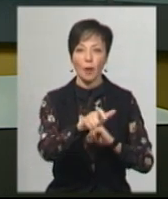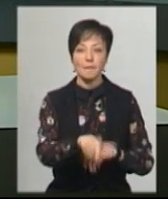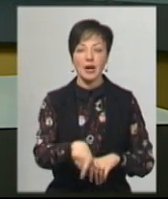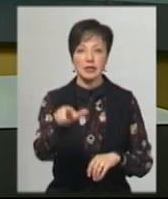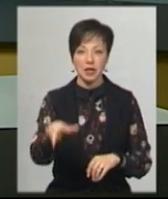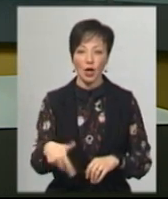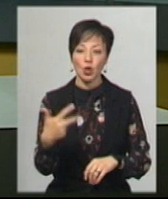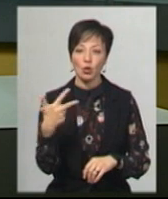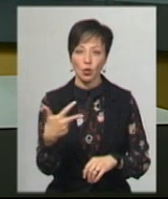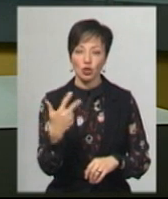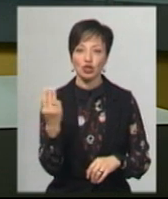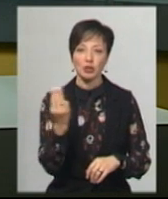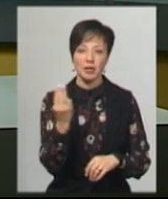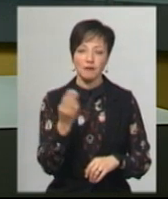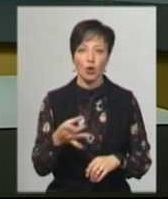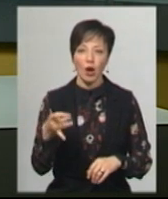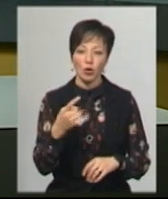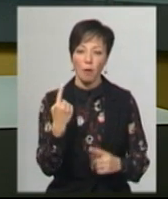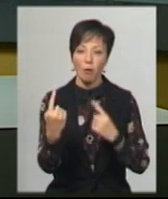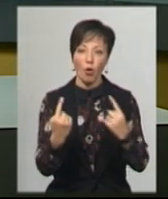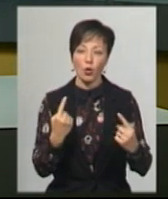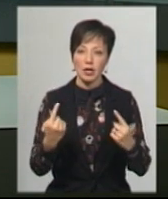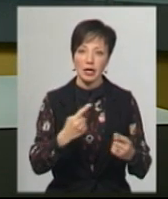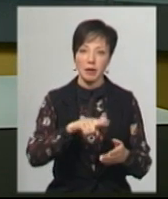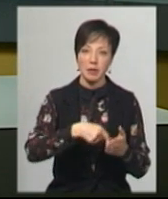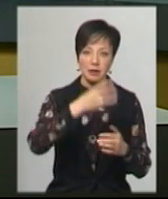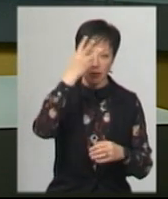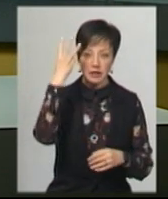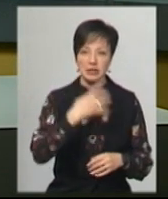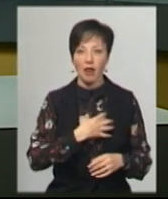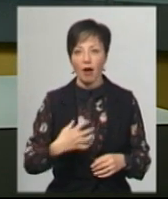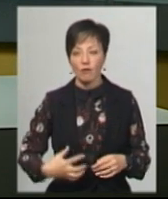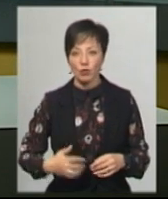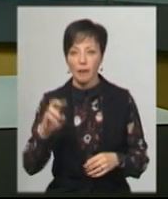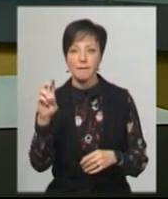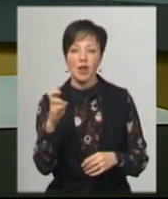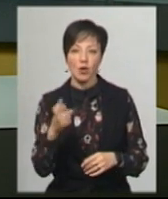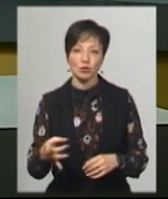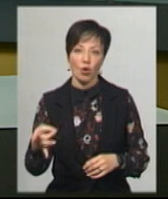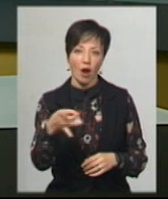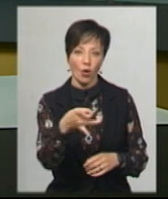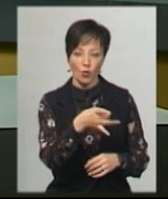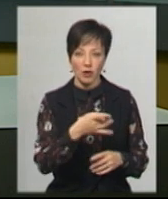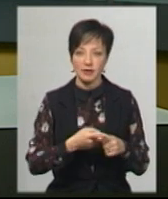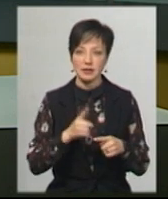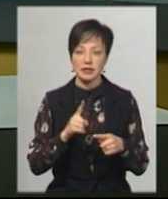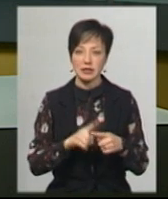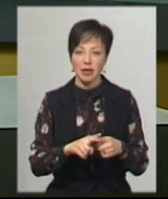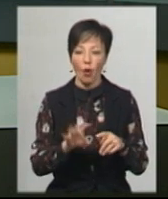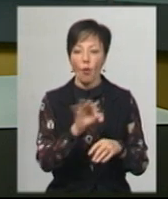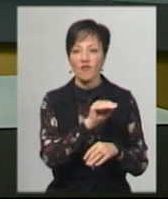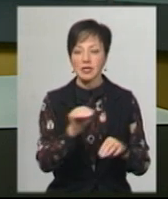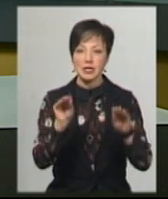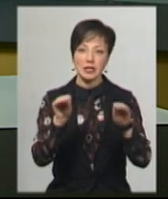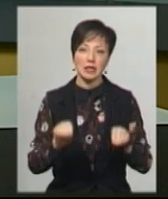пацієнтів. 3 з Шепетівського району, по 1 людині із міста Хмельницького, Славутського та Білогірського районів. Це останні офіційні